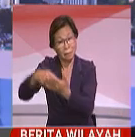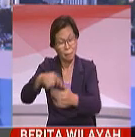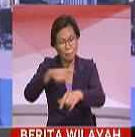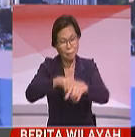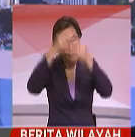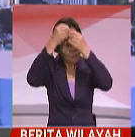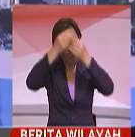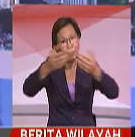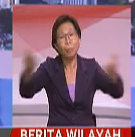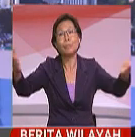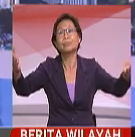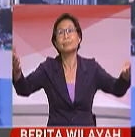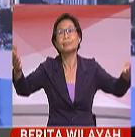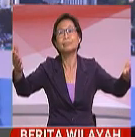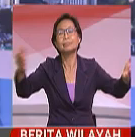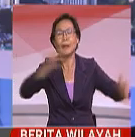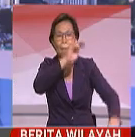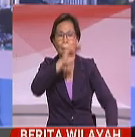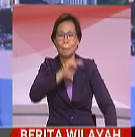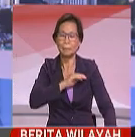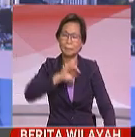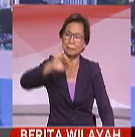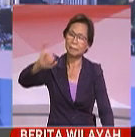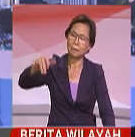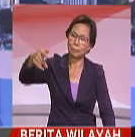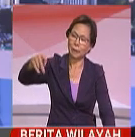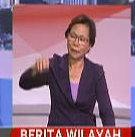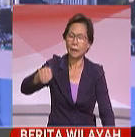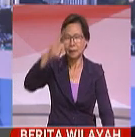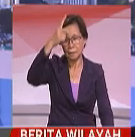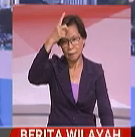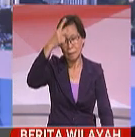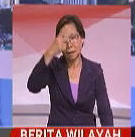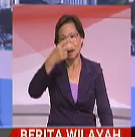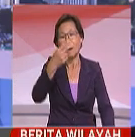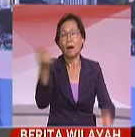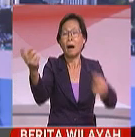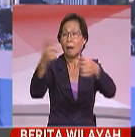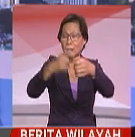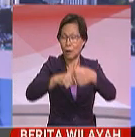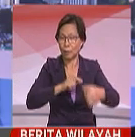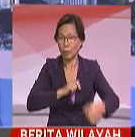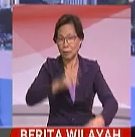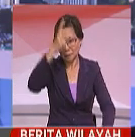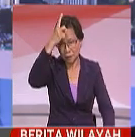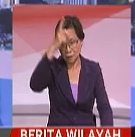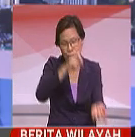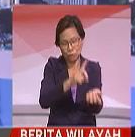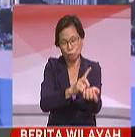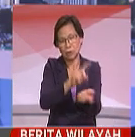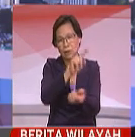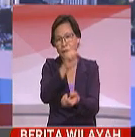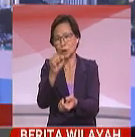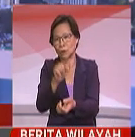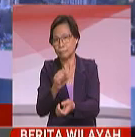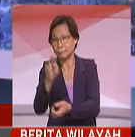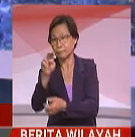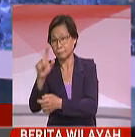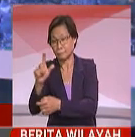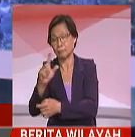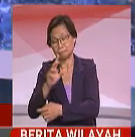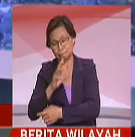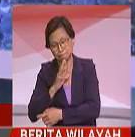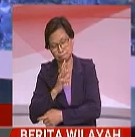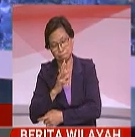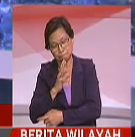Ketika memaklumkan perkara itu, Menteri di Jabatan Perdana Menteri Hal Ehwal Agama, Datuk Seri Dr. Zulkifli Muhammad